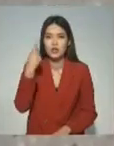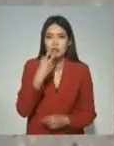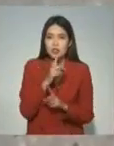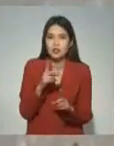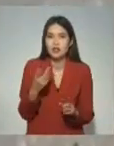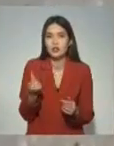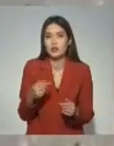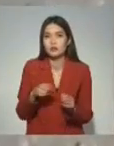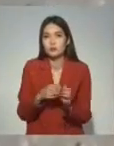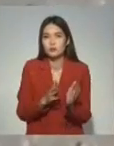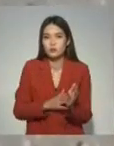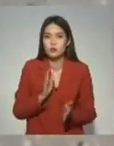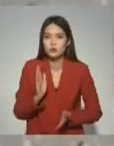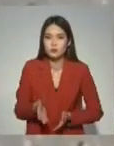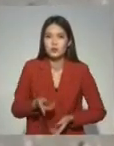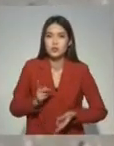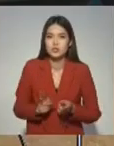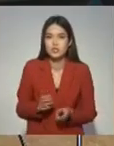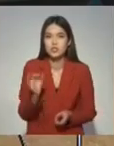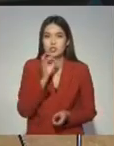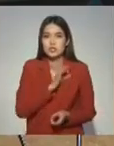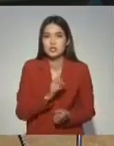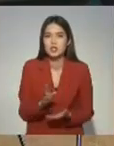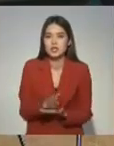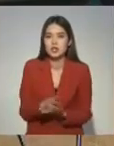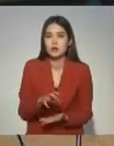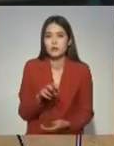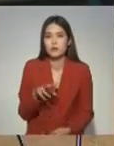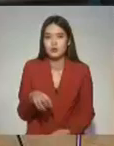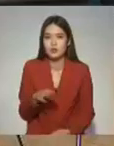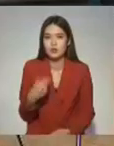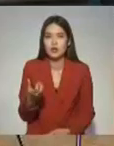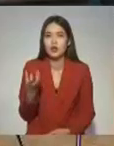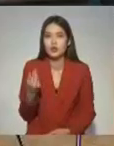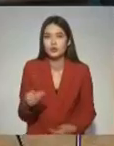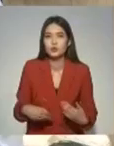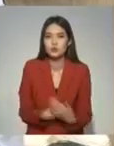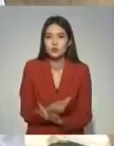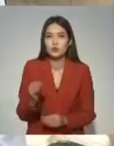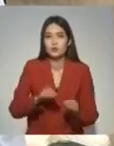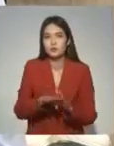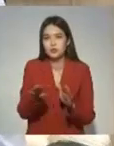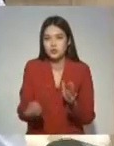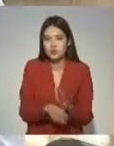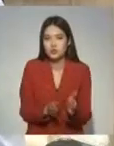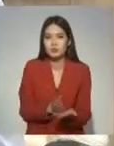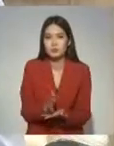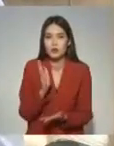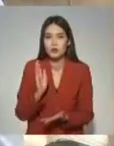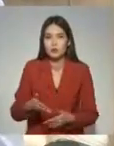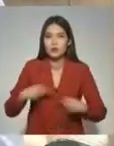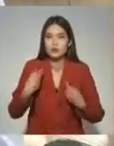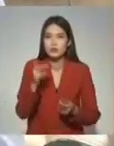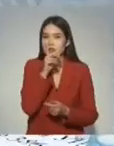лиц с особыми потребностями в партийных списках будет действовать и при распределении мандатов. А еще в новом составе Нижней палаты не